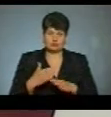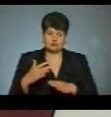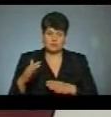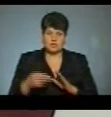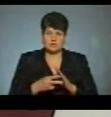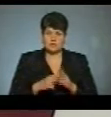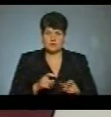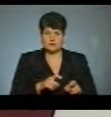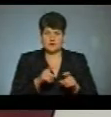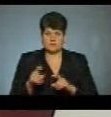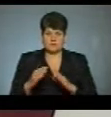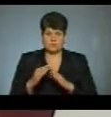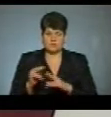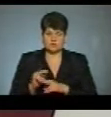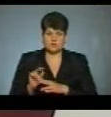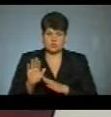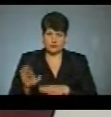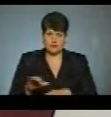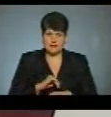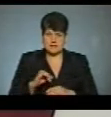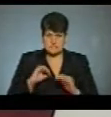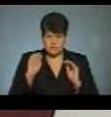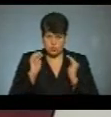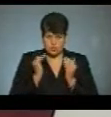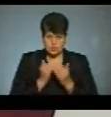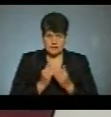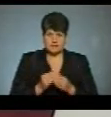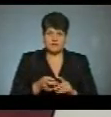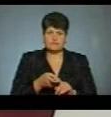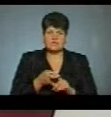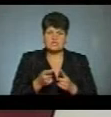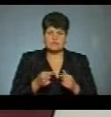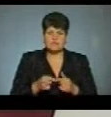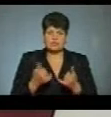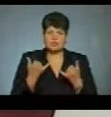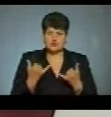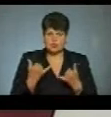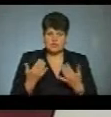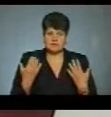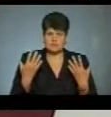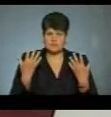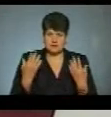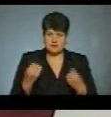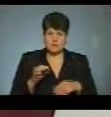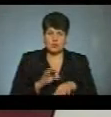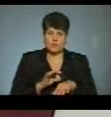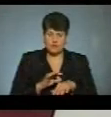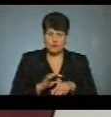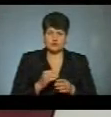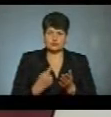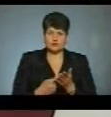планують перевести на амбулаторне лікування і самоізоляцію. В інфекційне відділення сьогодні і на вихідних хворі з